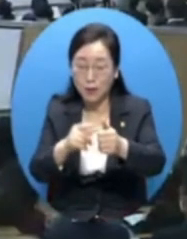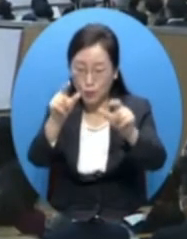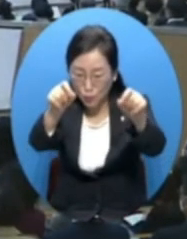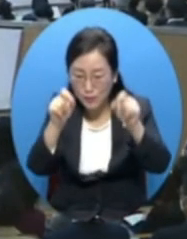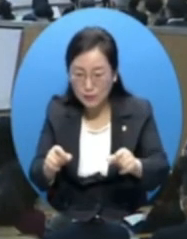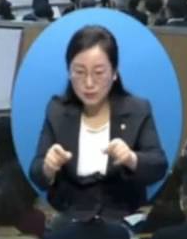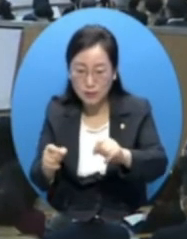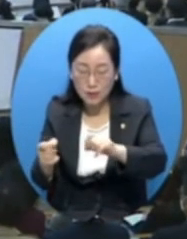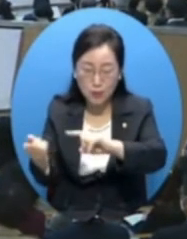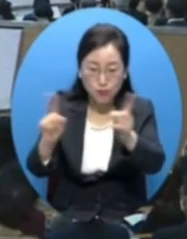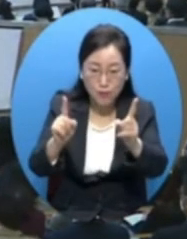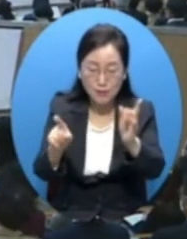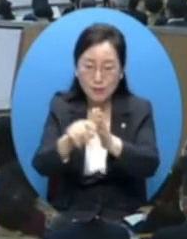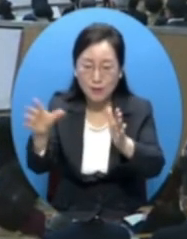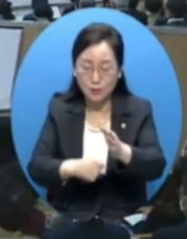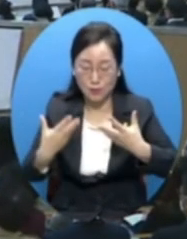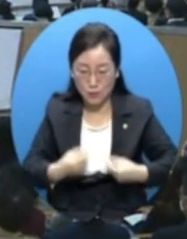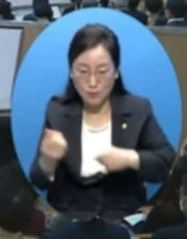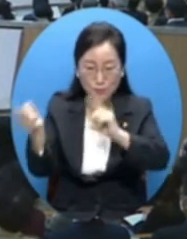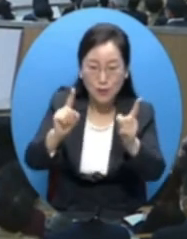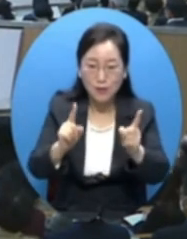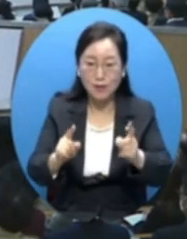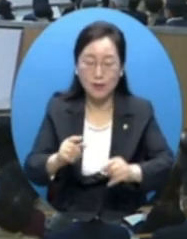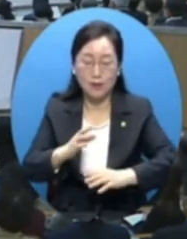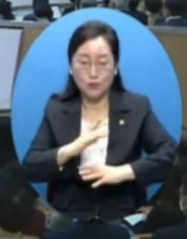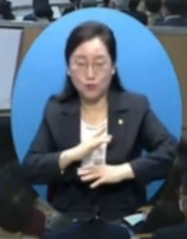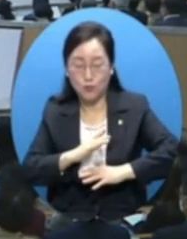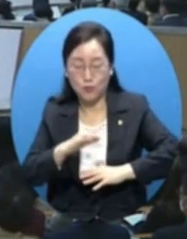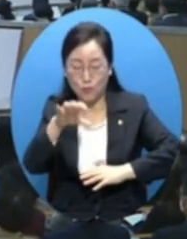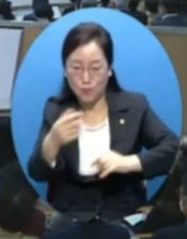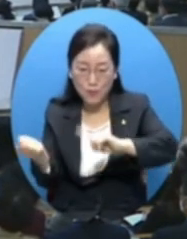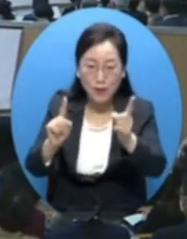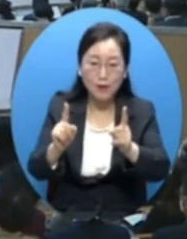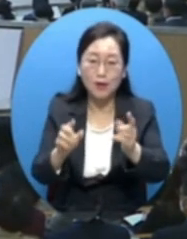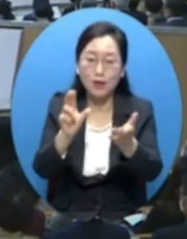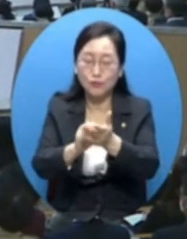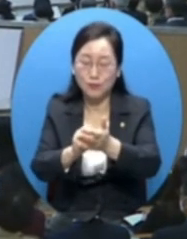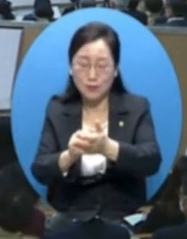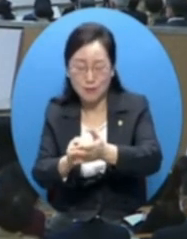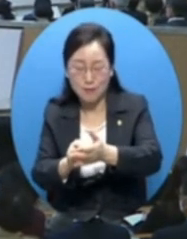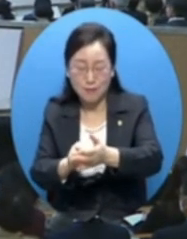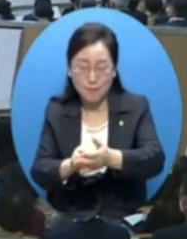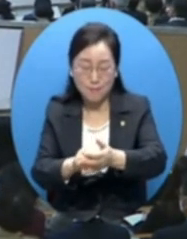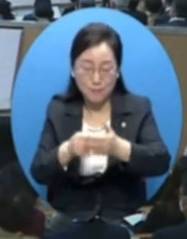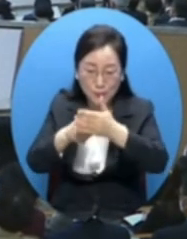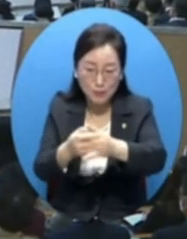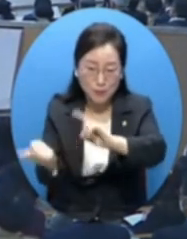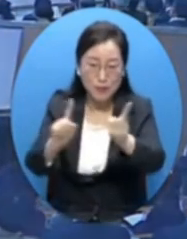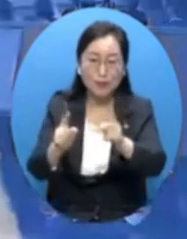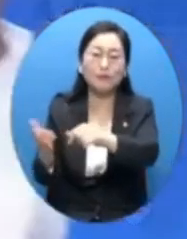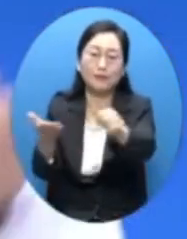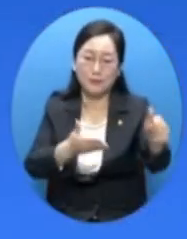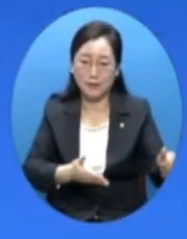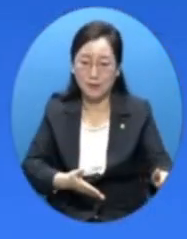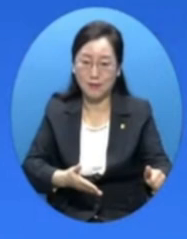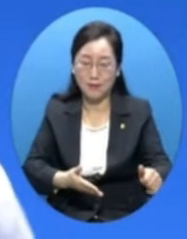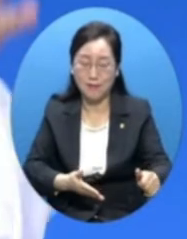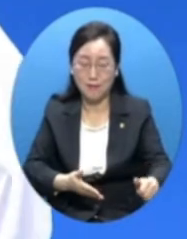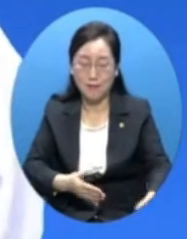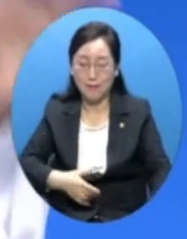바랍니다. 절망에서 일어나시기 바랍니다. 두려움에 대해서 일어나시기 바랍니다. 문제에 대해서 일어나시기 바랍니다. 변화된 모습으로